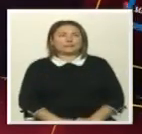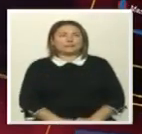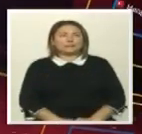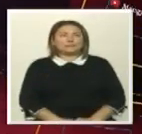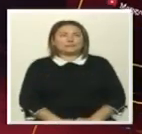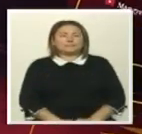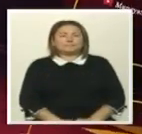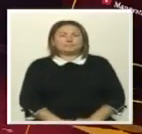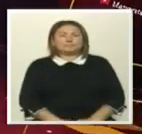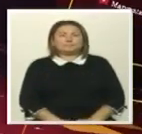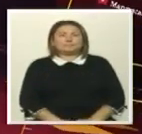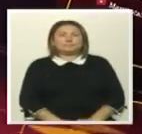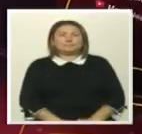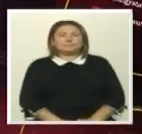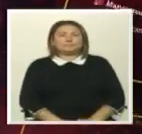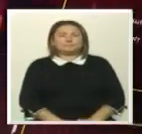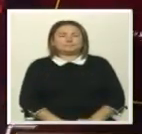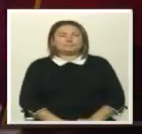Садырова Жанну Руслан саламатовмуринов дидар